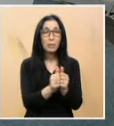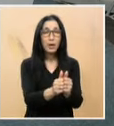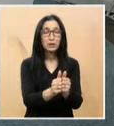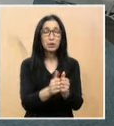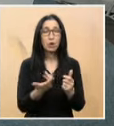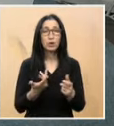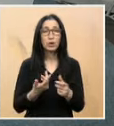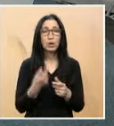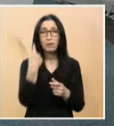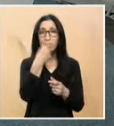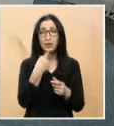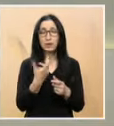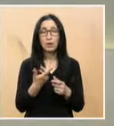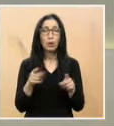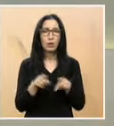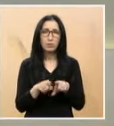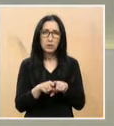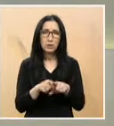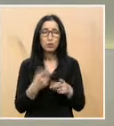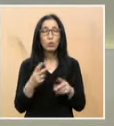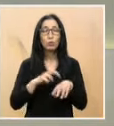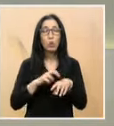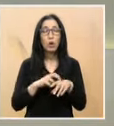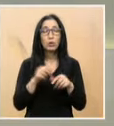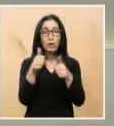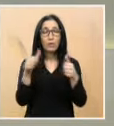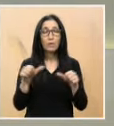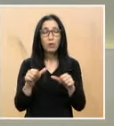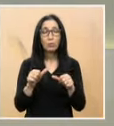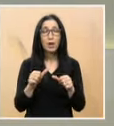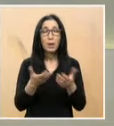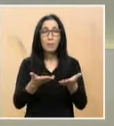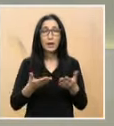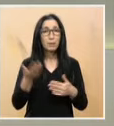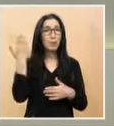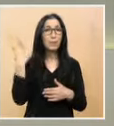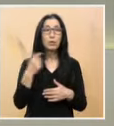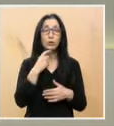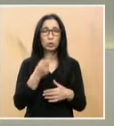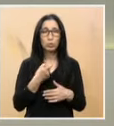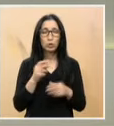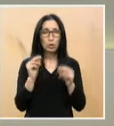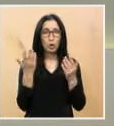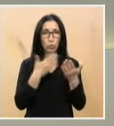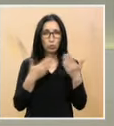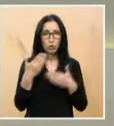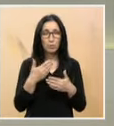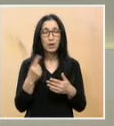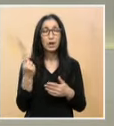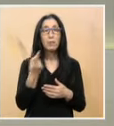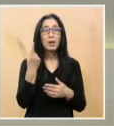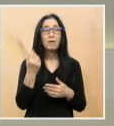на русенските фирми? Да, всъщност дуална форма на обучение приехме миналата година.